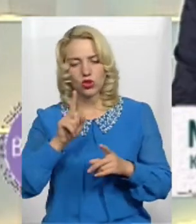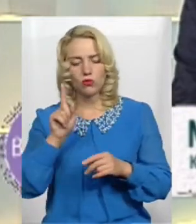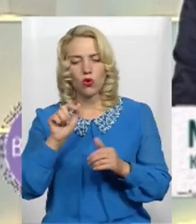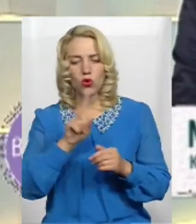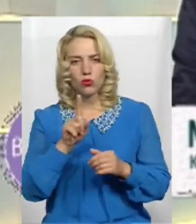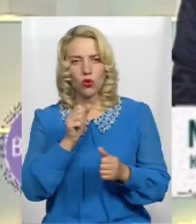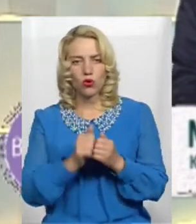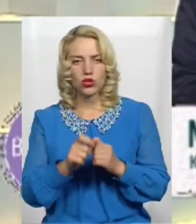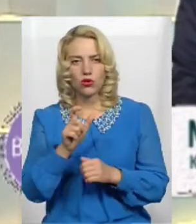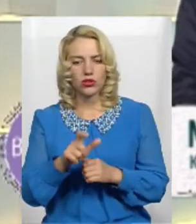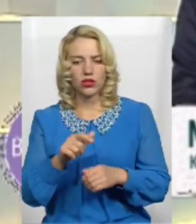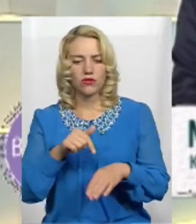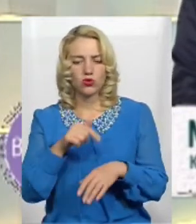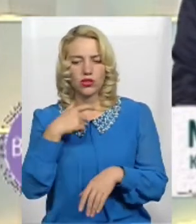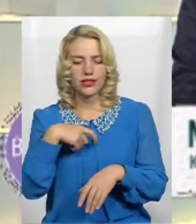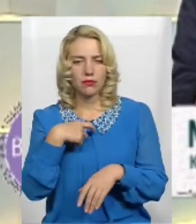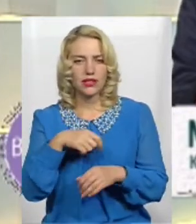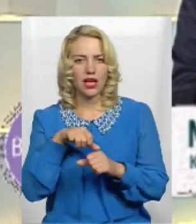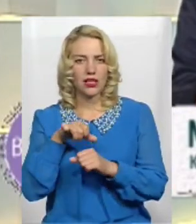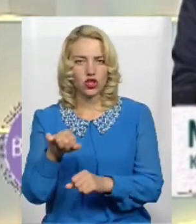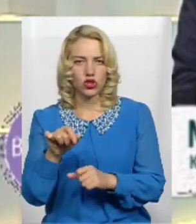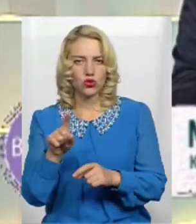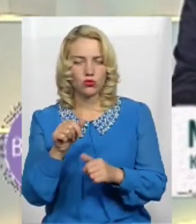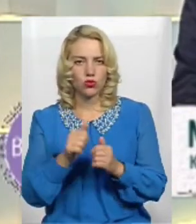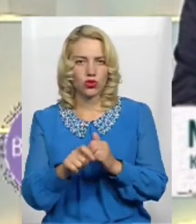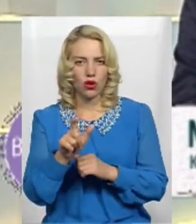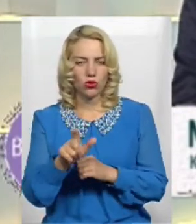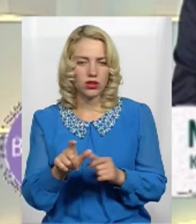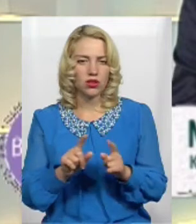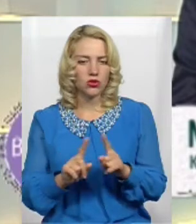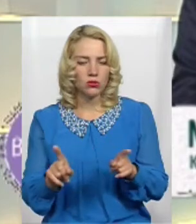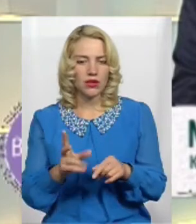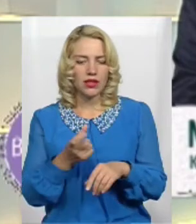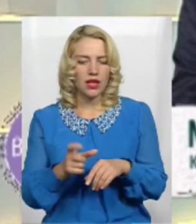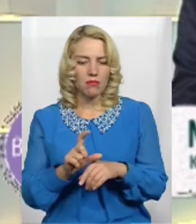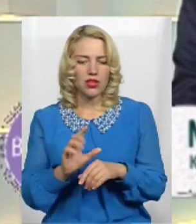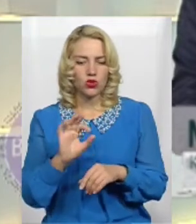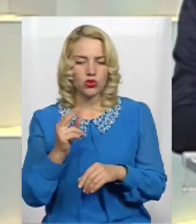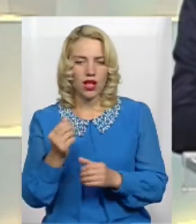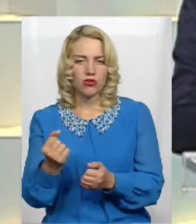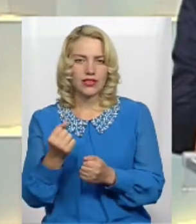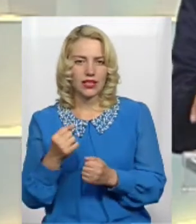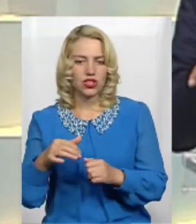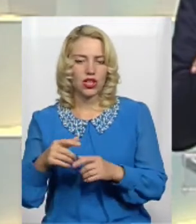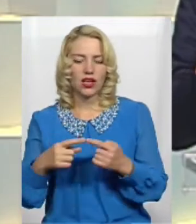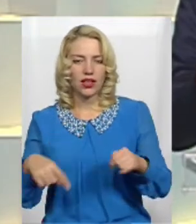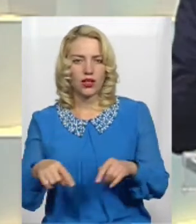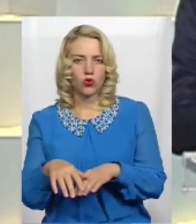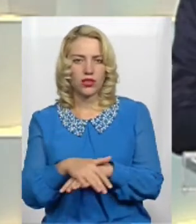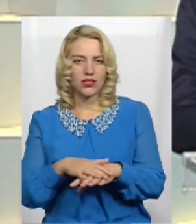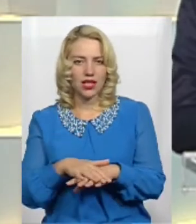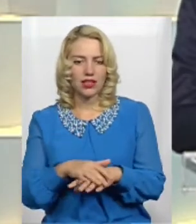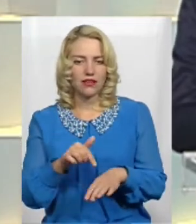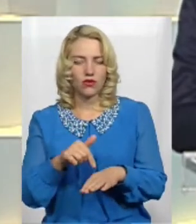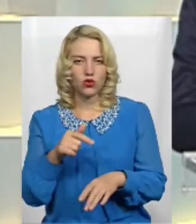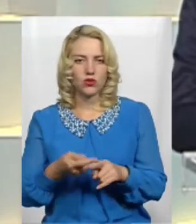кожна людина відчула себе захищеною, щоб кожна людина, особливо найменш соціально захищені категорії населення,